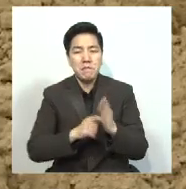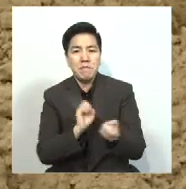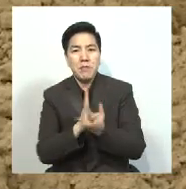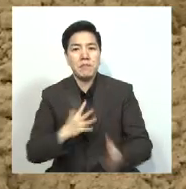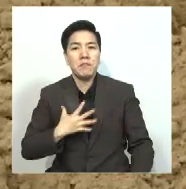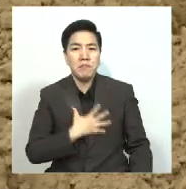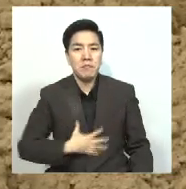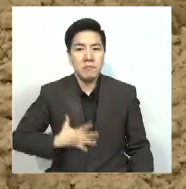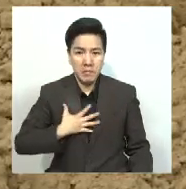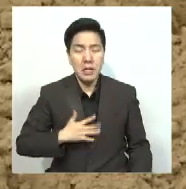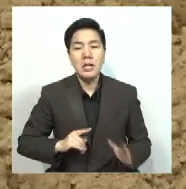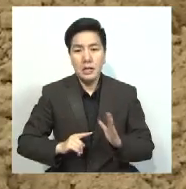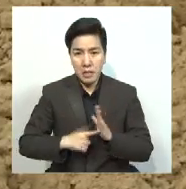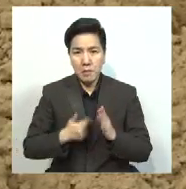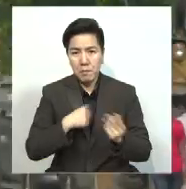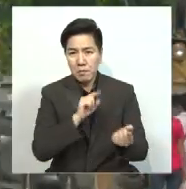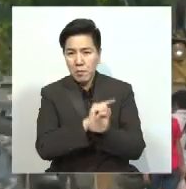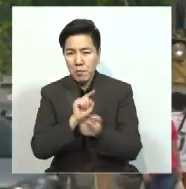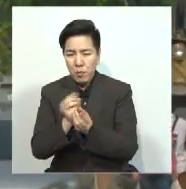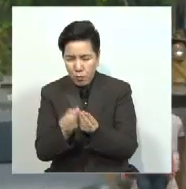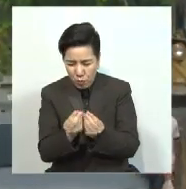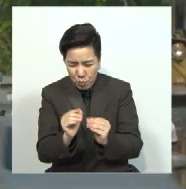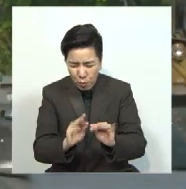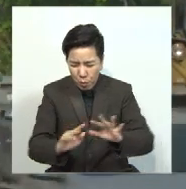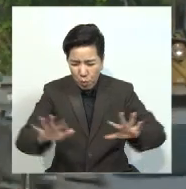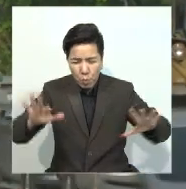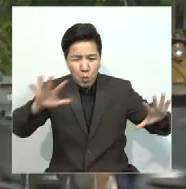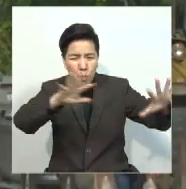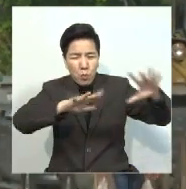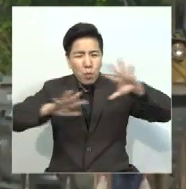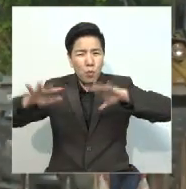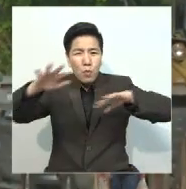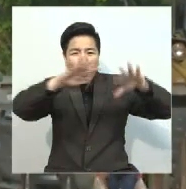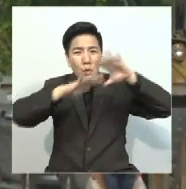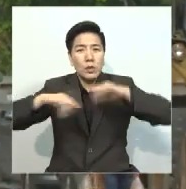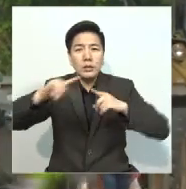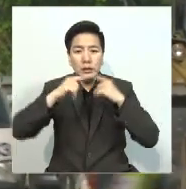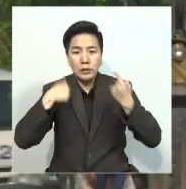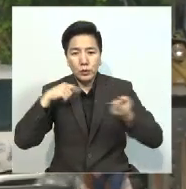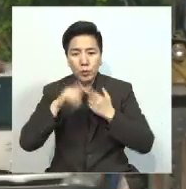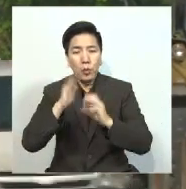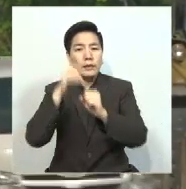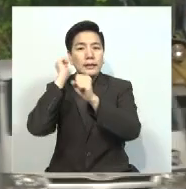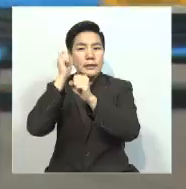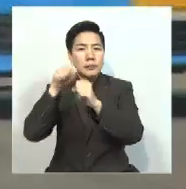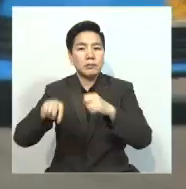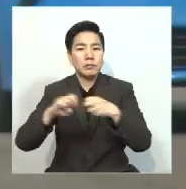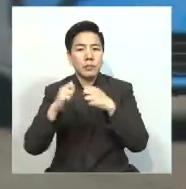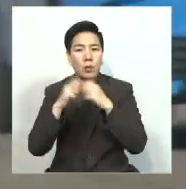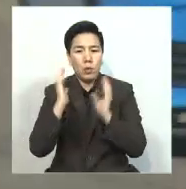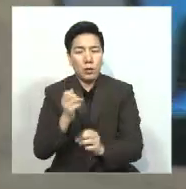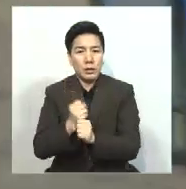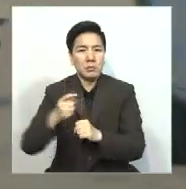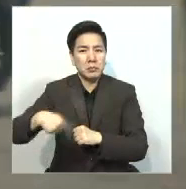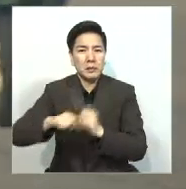มีผลกระทบต่อสุขภาพพบฝุ่นเนี่ยค่ะฟุ้งกระจายตามพื้นที่ต่างๆโดยเฉพาะพื้นที่ก่อสร้างทำให้คนง